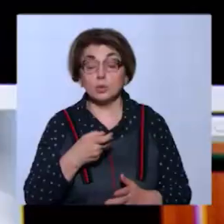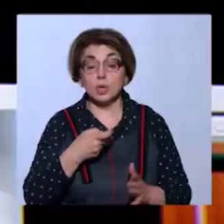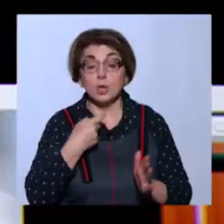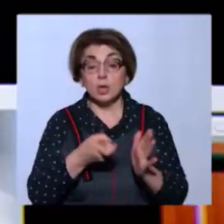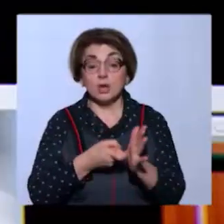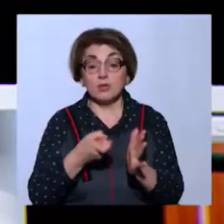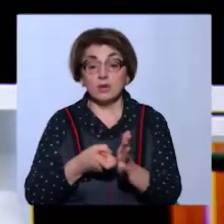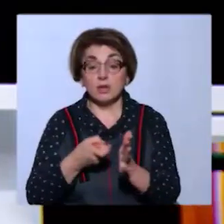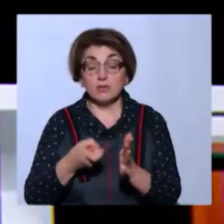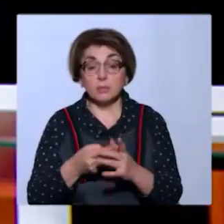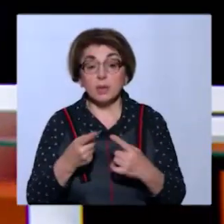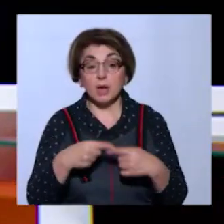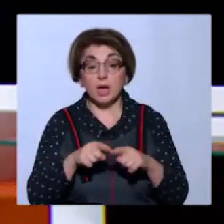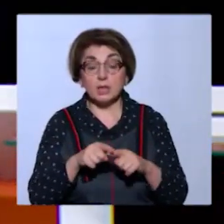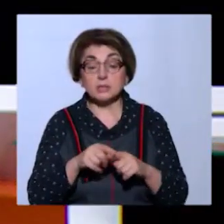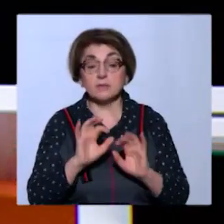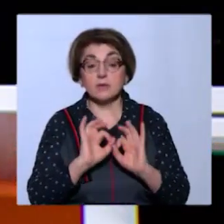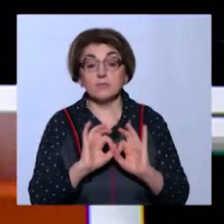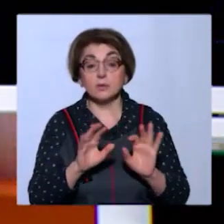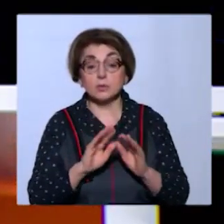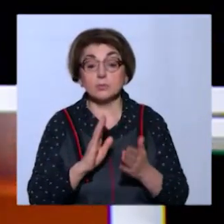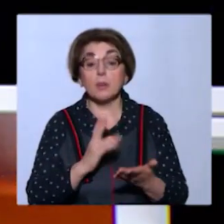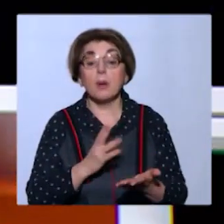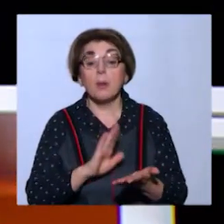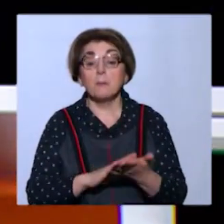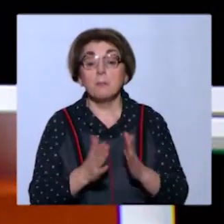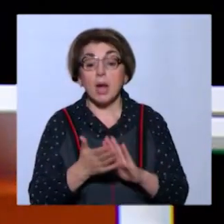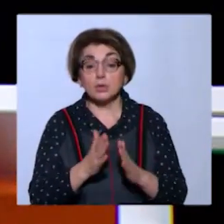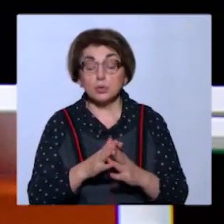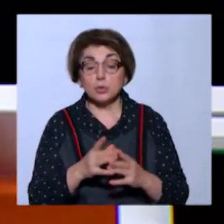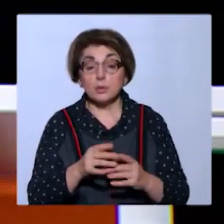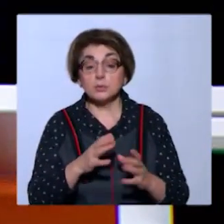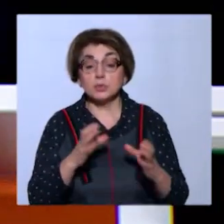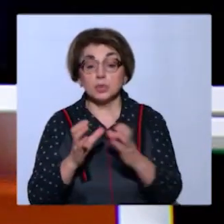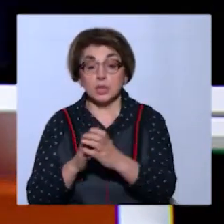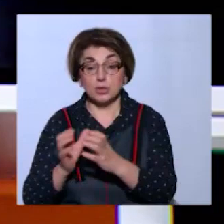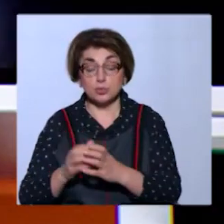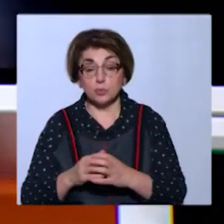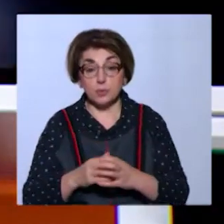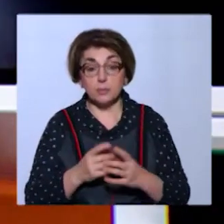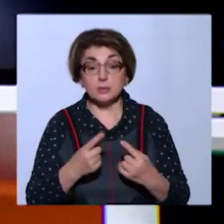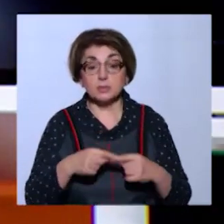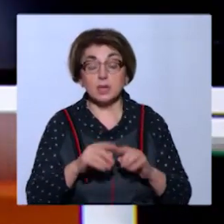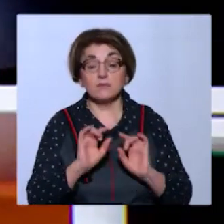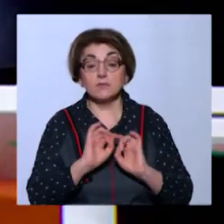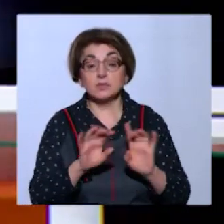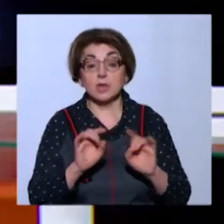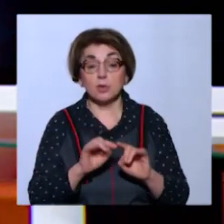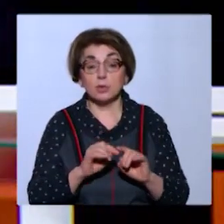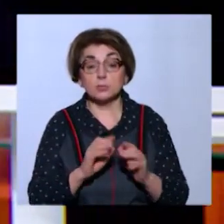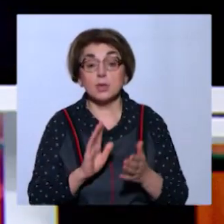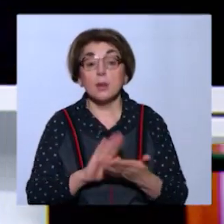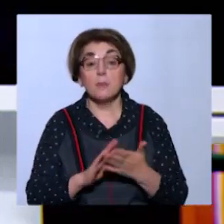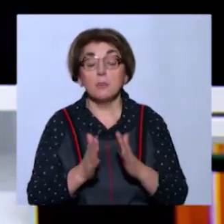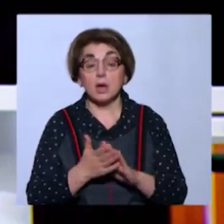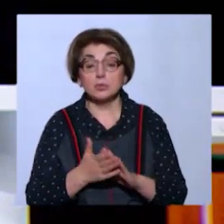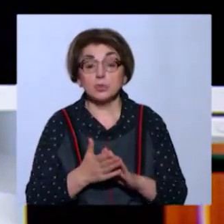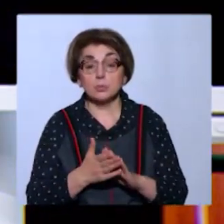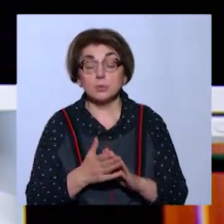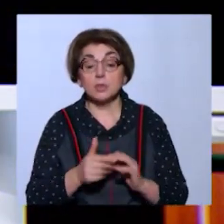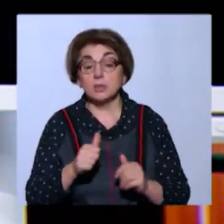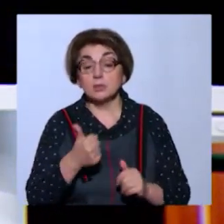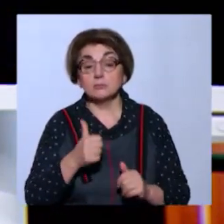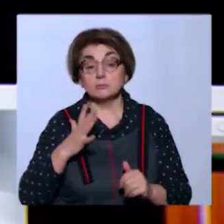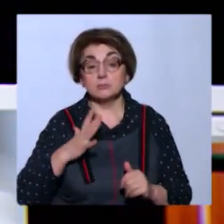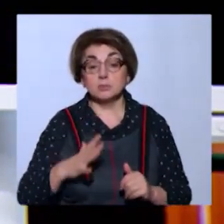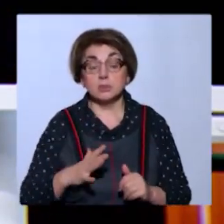კვლევები, ასევე ვისაუბრეთ ფაქტორების კლასიფიკაცია მოვახდინეთ და ვისაუბრეთ ფაქტორების